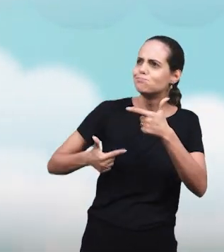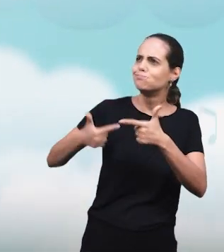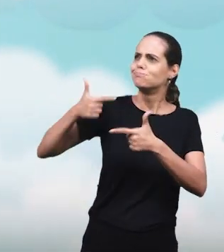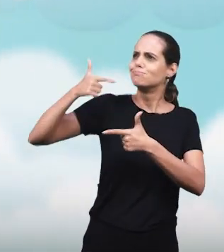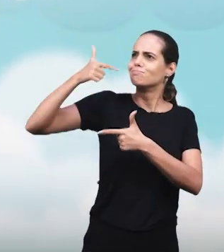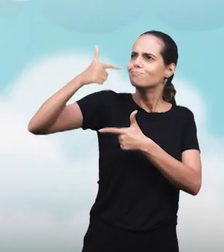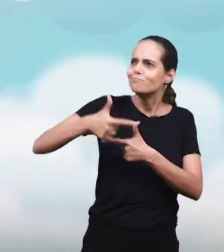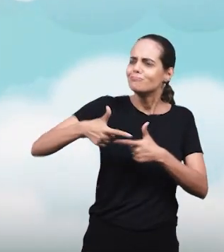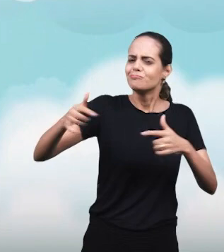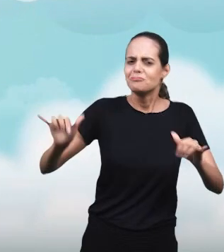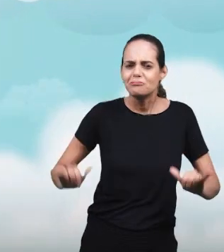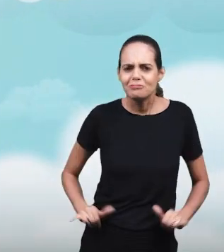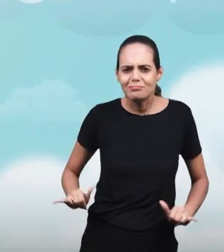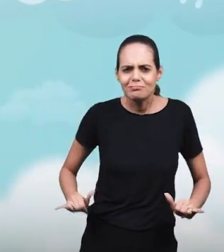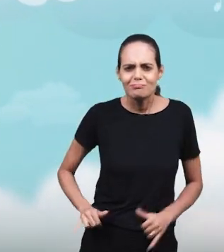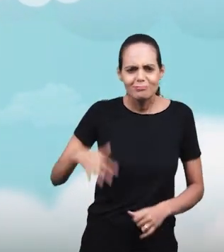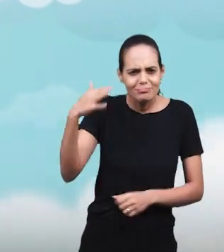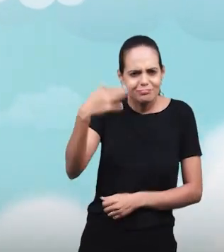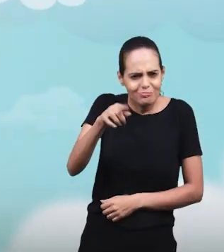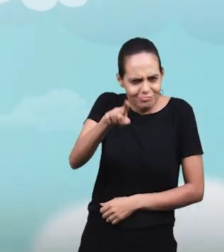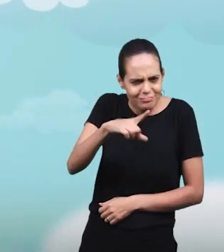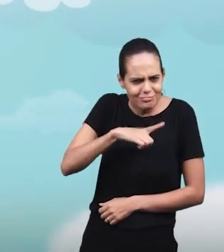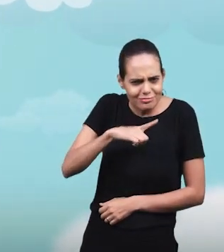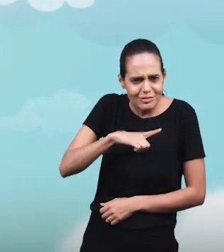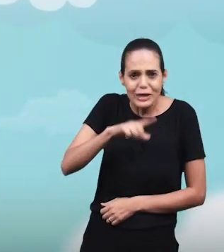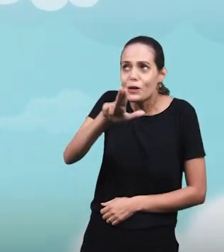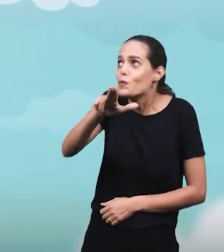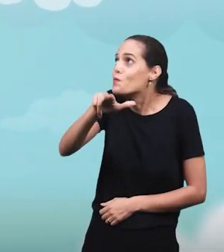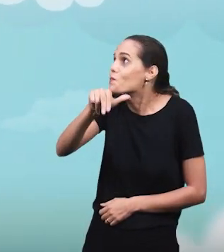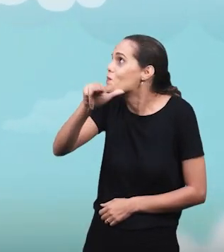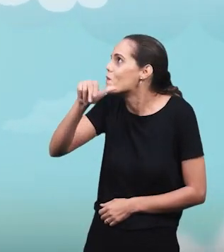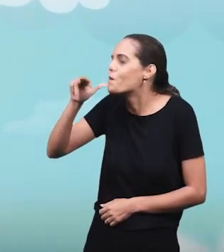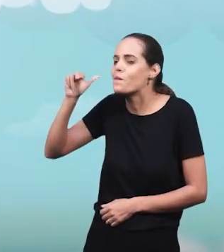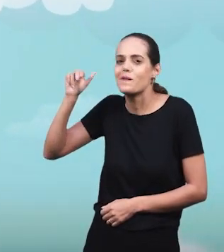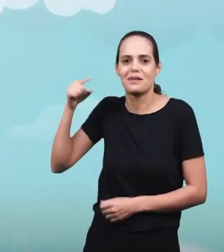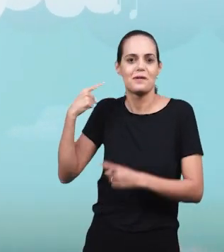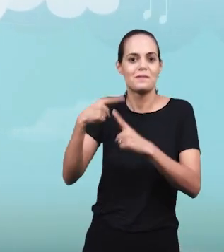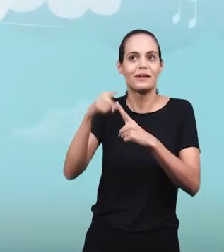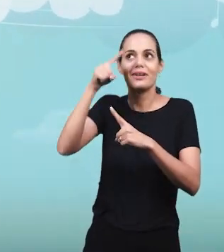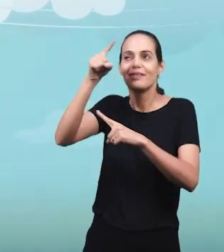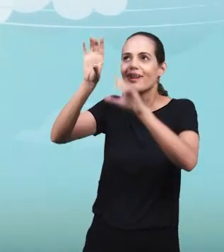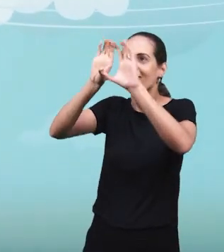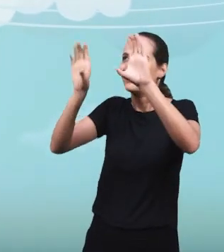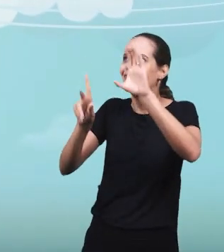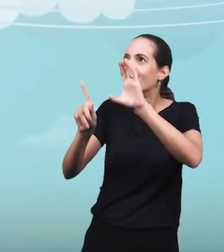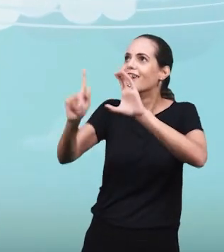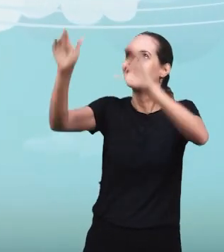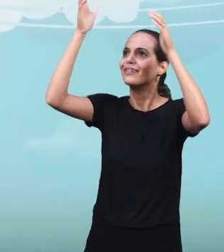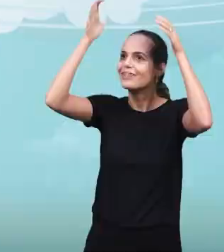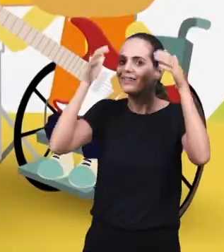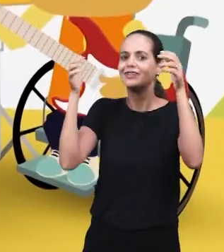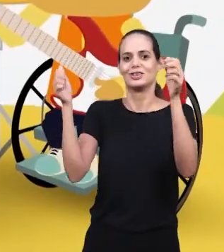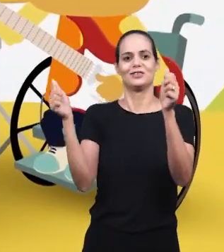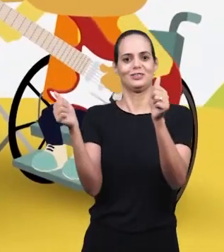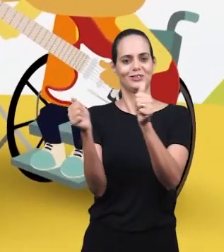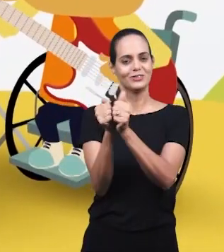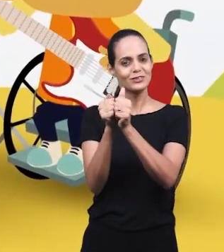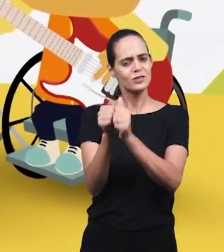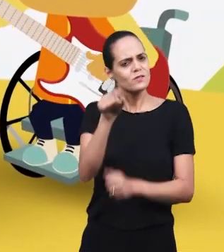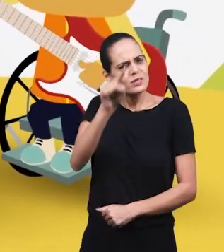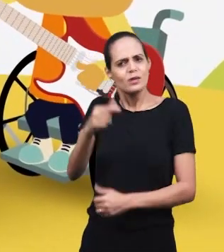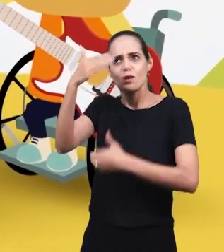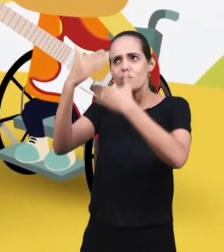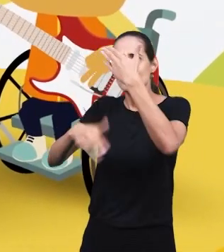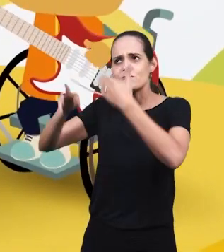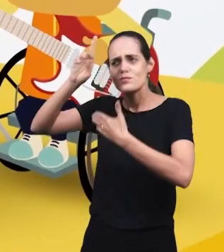Lutas e dores nunca mais tereis, pois vivereis com vosso Rei. Andai na